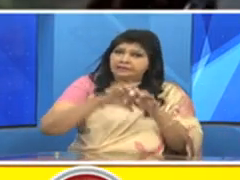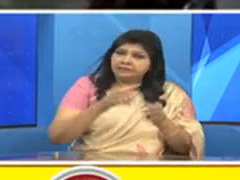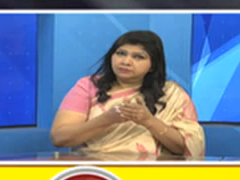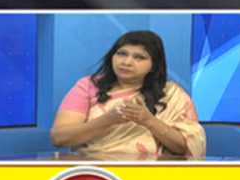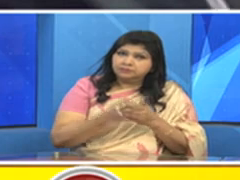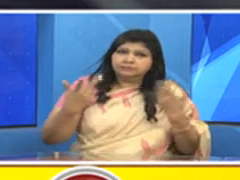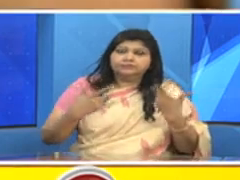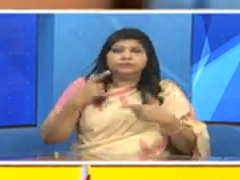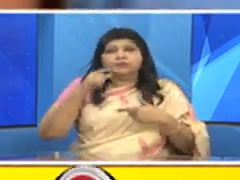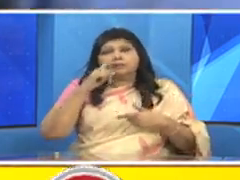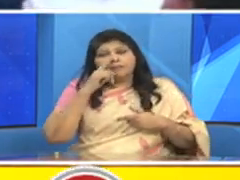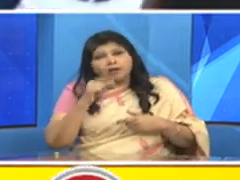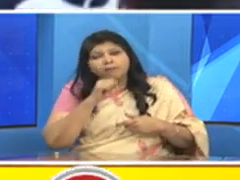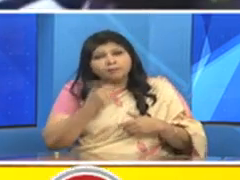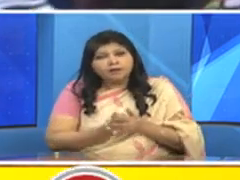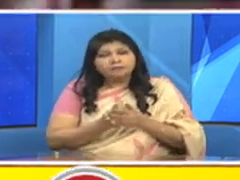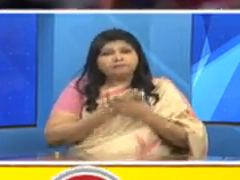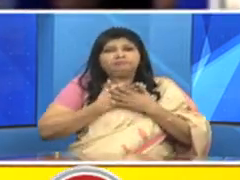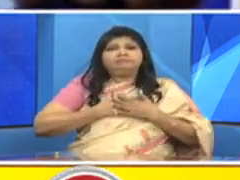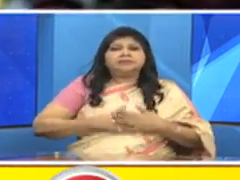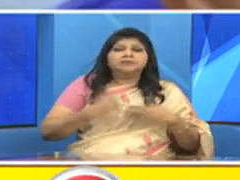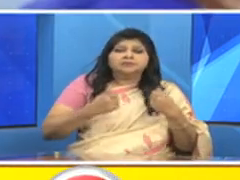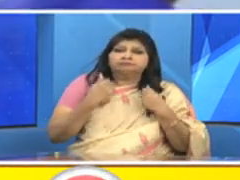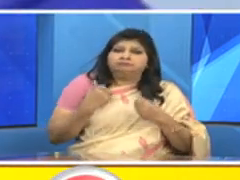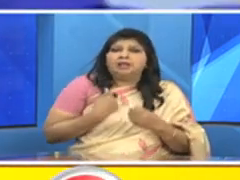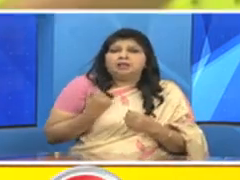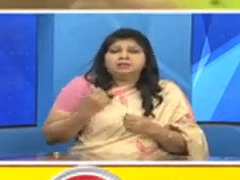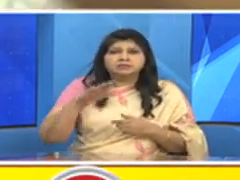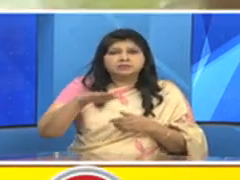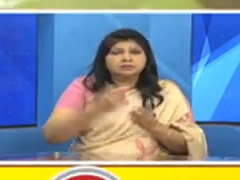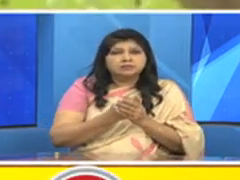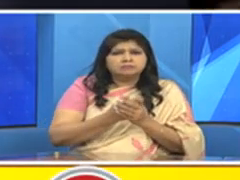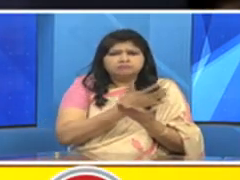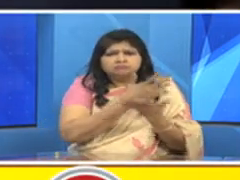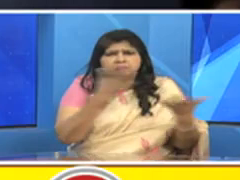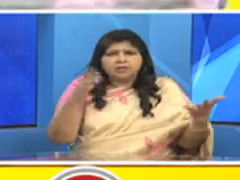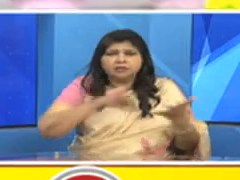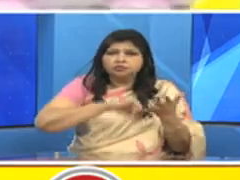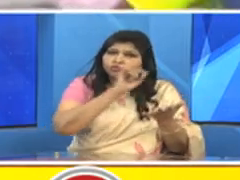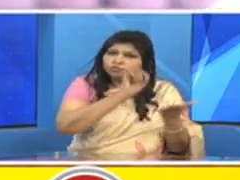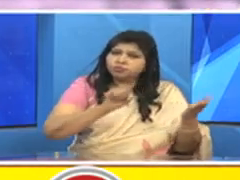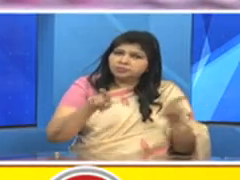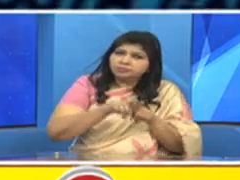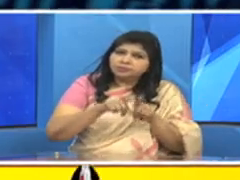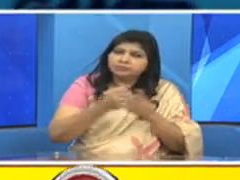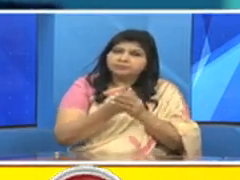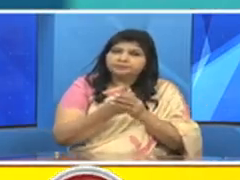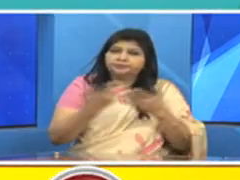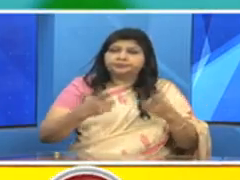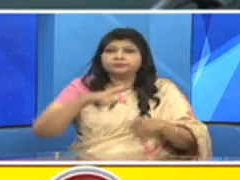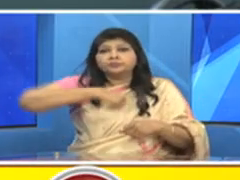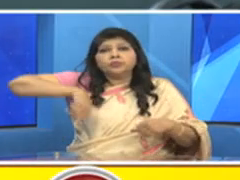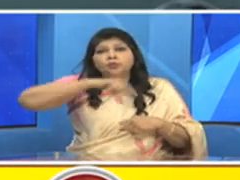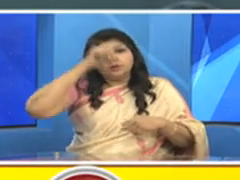बच्चों और उनके माता पिता के धैर्य और दृढ़ संकल्प की कहानियां ऐसी हैं जो हर हिंदुस्तानी को प्रेरणा